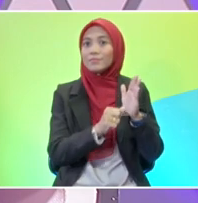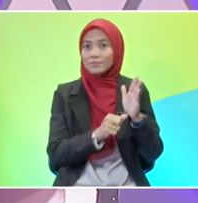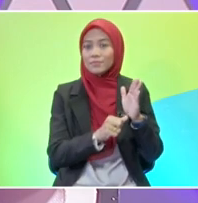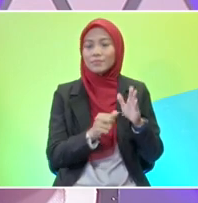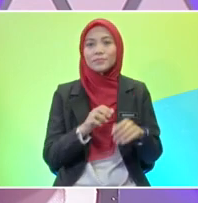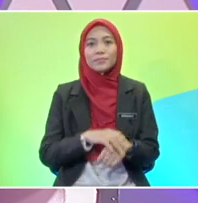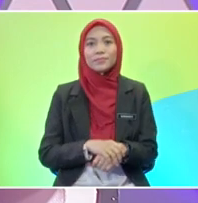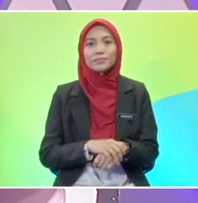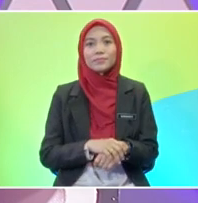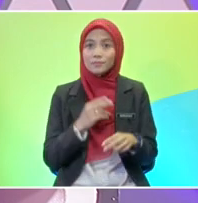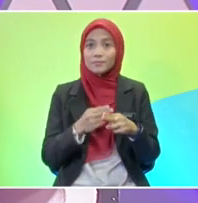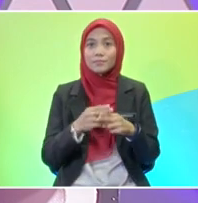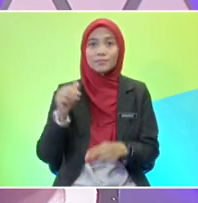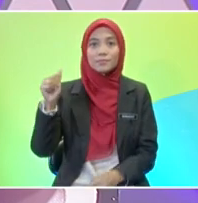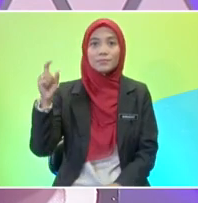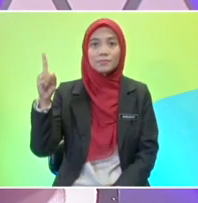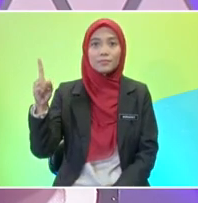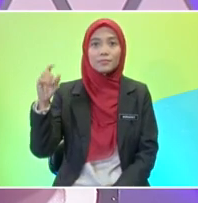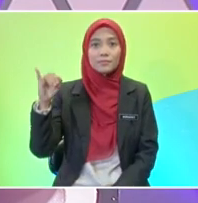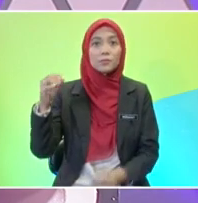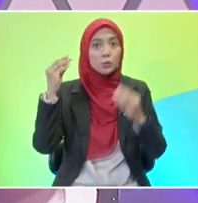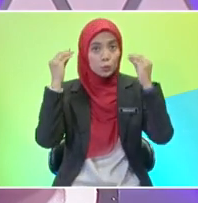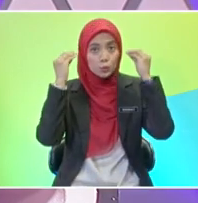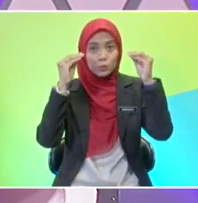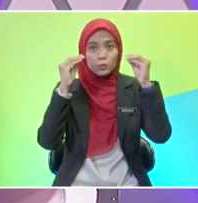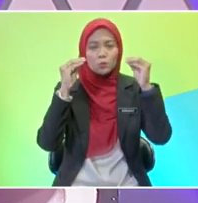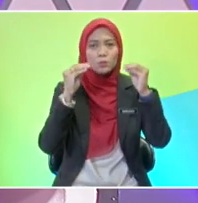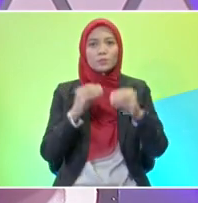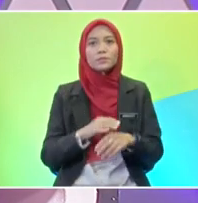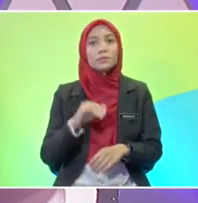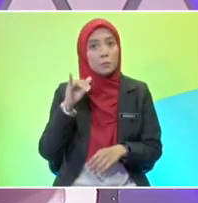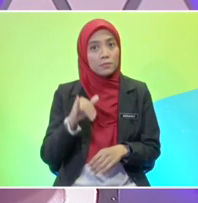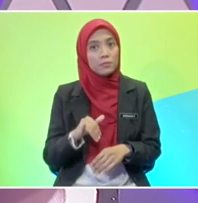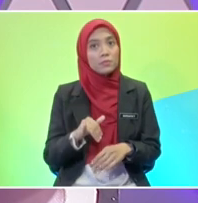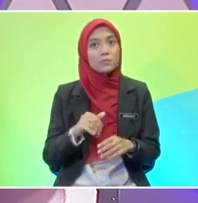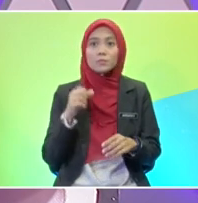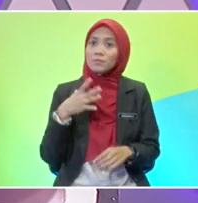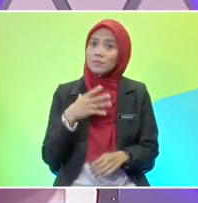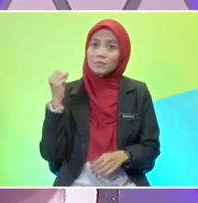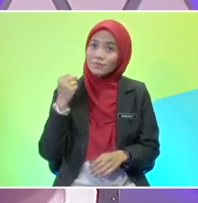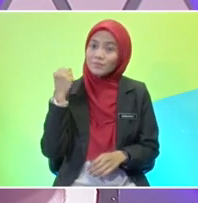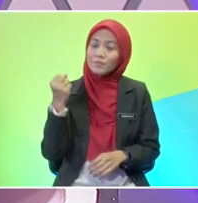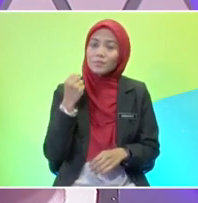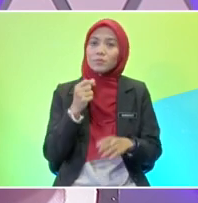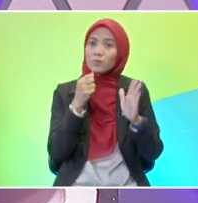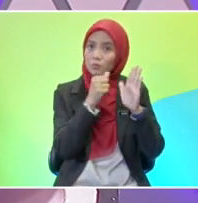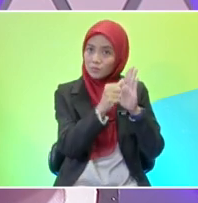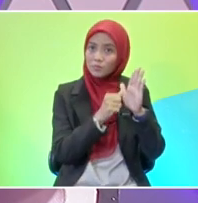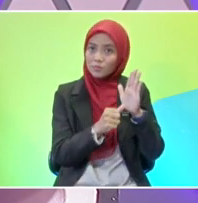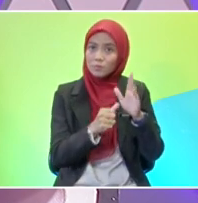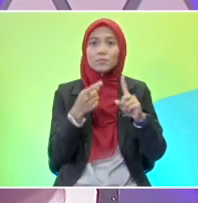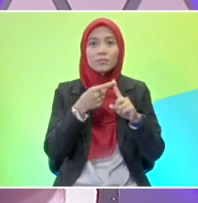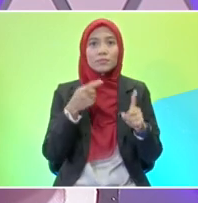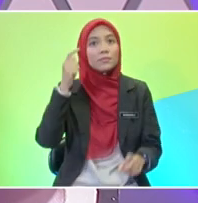Adi guru Jadi kalau yang kita Tengo etis salah satunya dari negeri kita